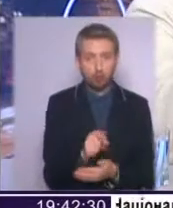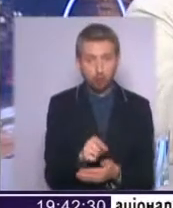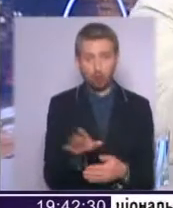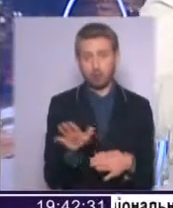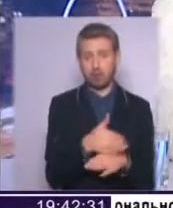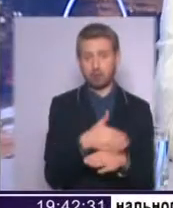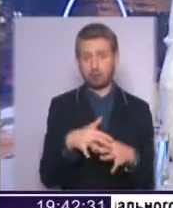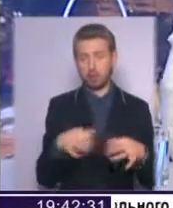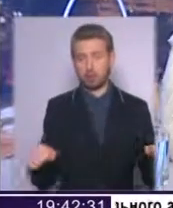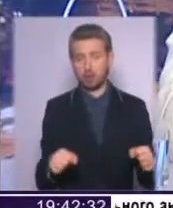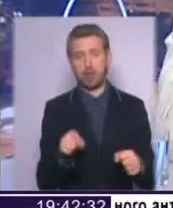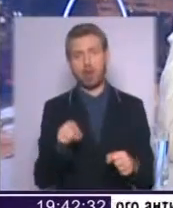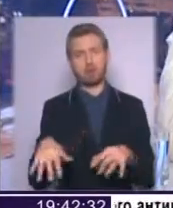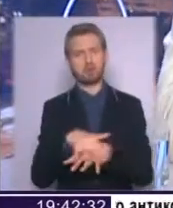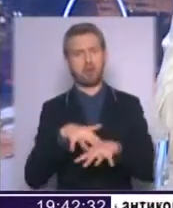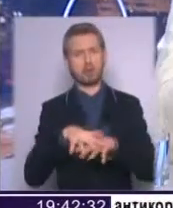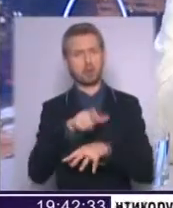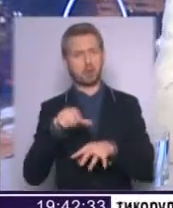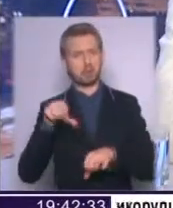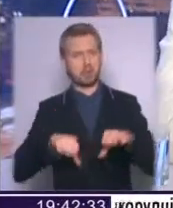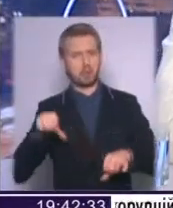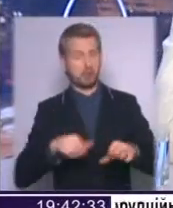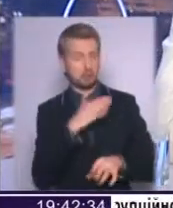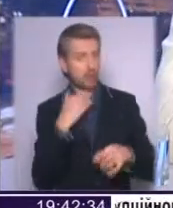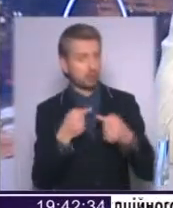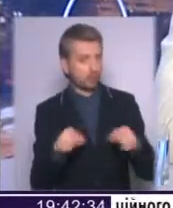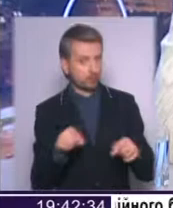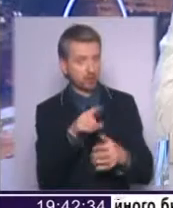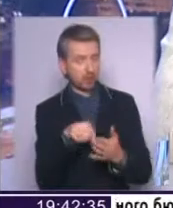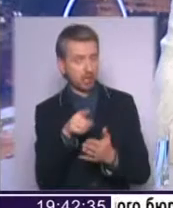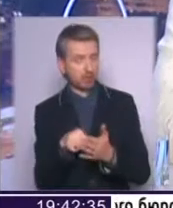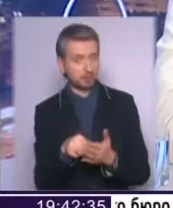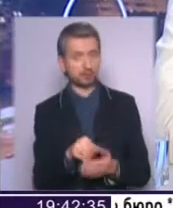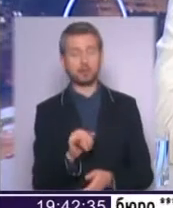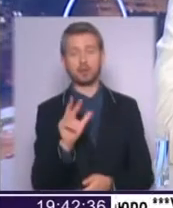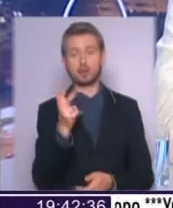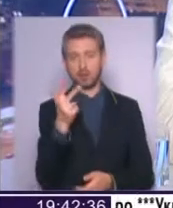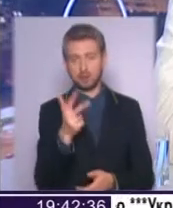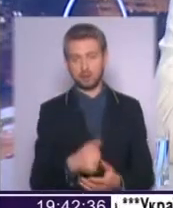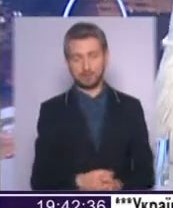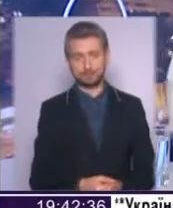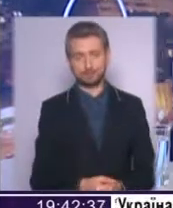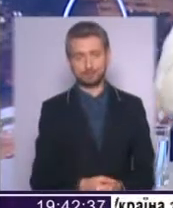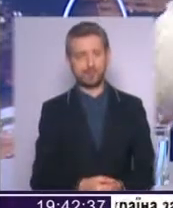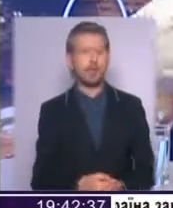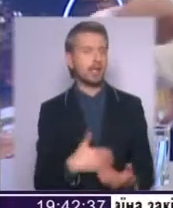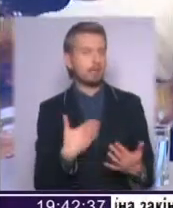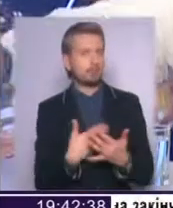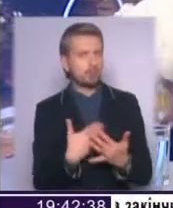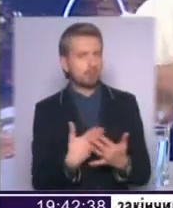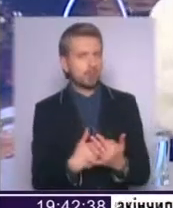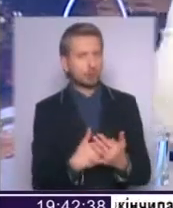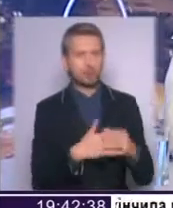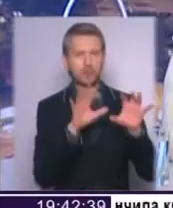тут масовки людей роблять. Ну і багато інших питань. Хтось за цим стоїть. І третій момент. Припустимо, законодавство